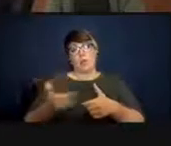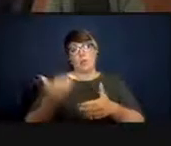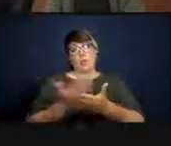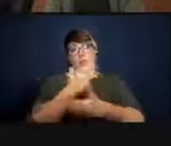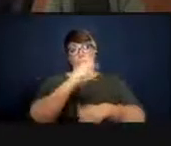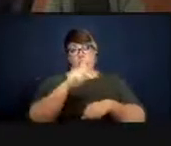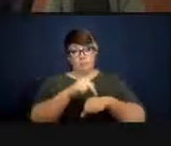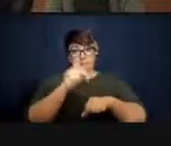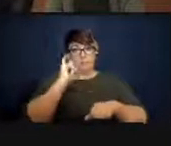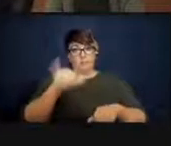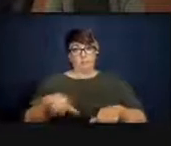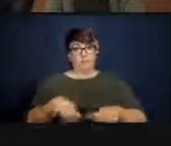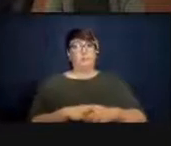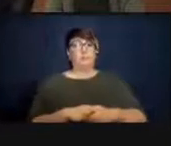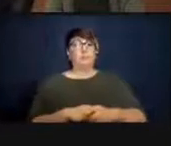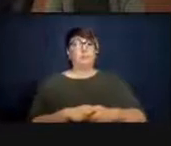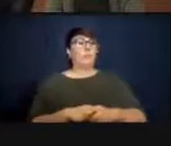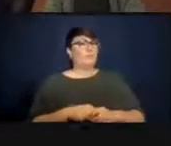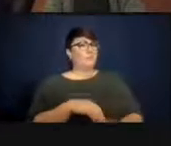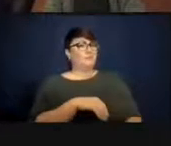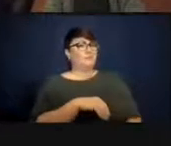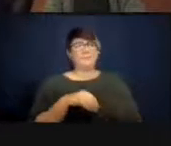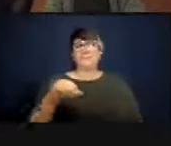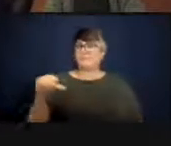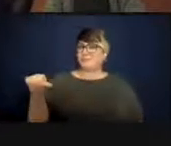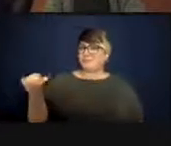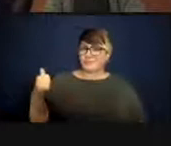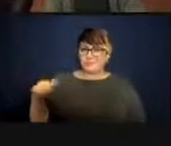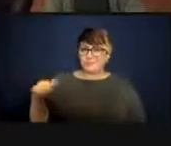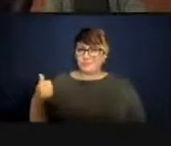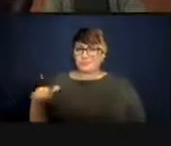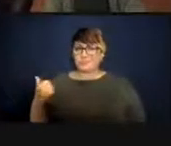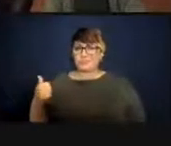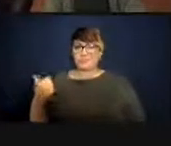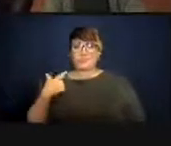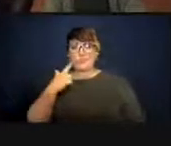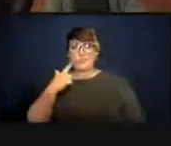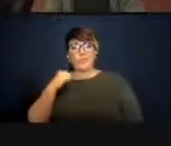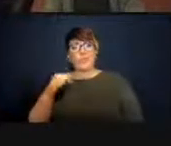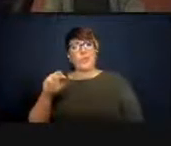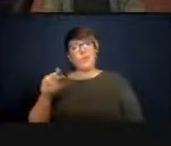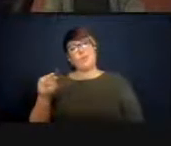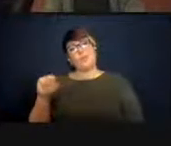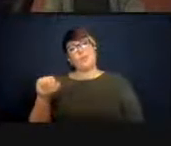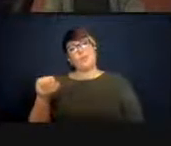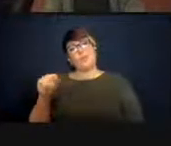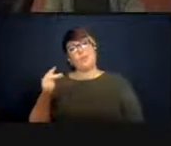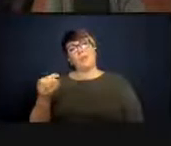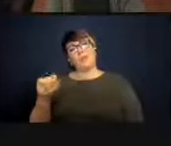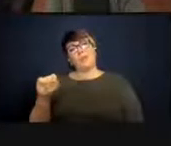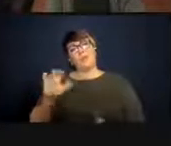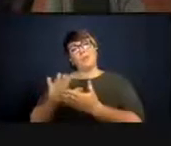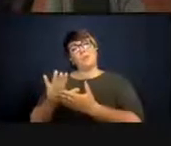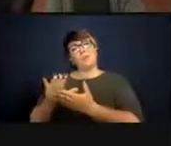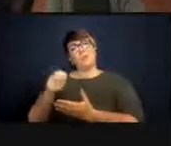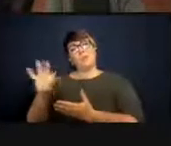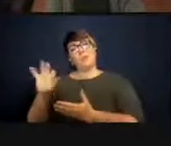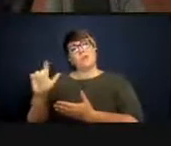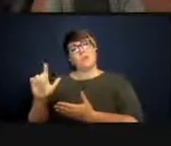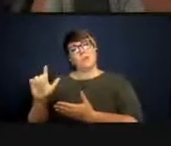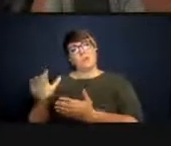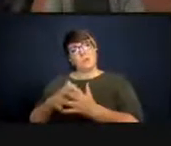hili pamoja na kumleta ndani mkuu wa shule. Pia ningependa kuzungumzia